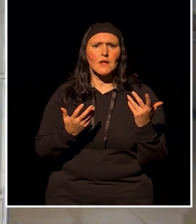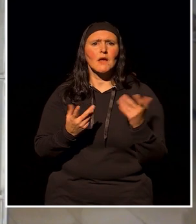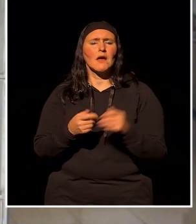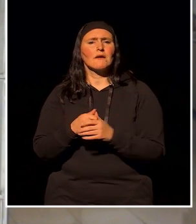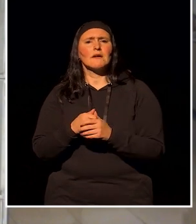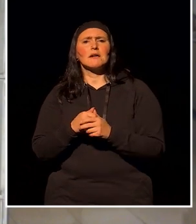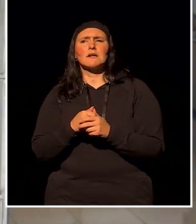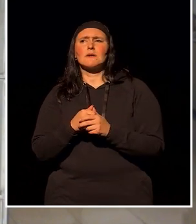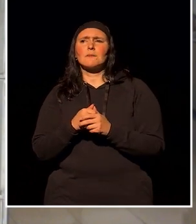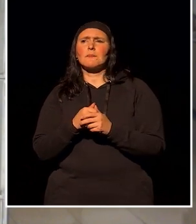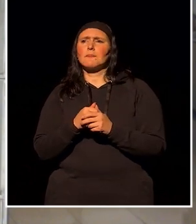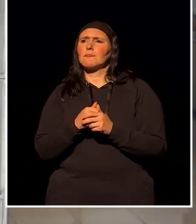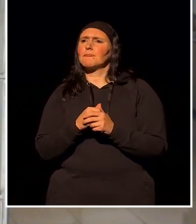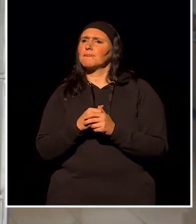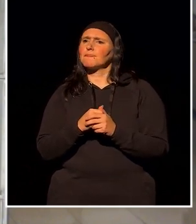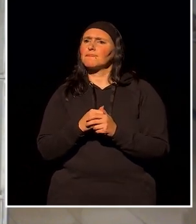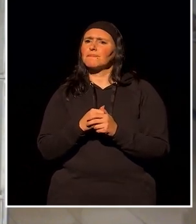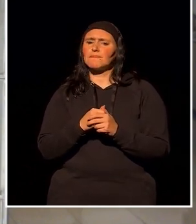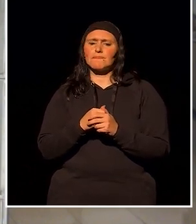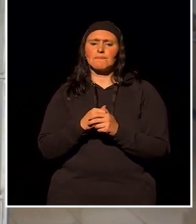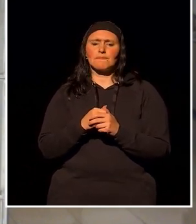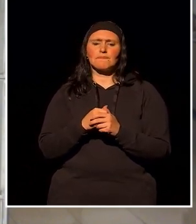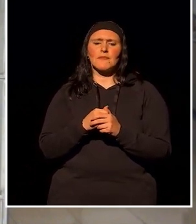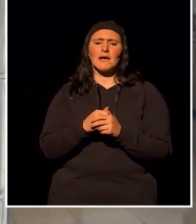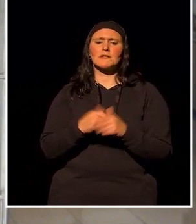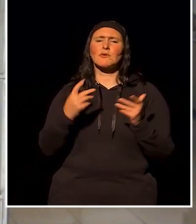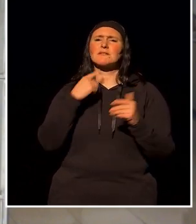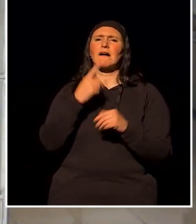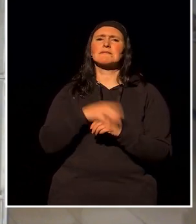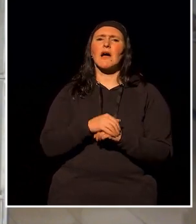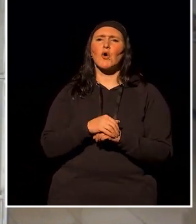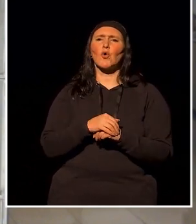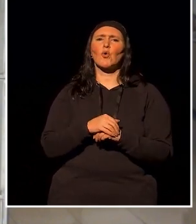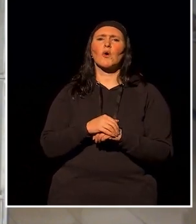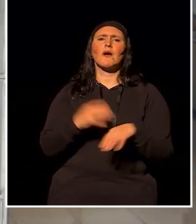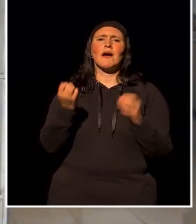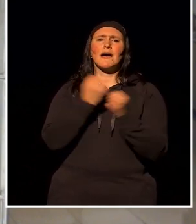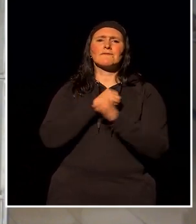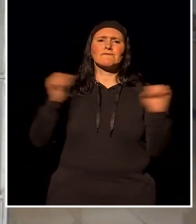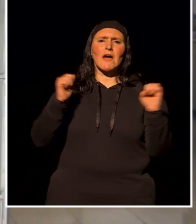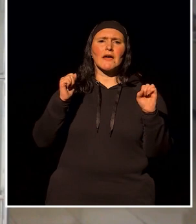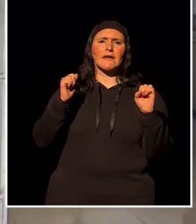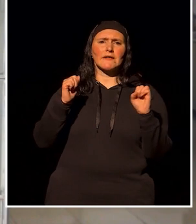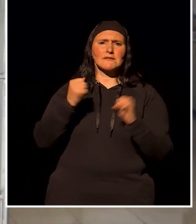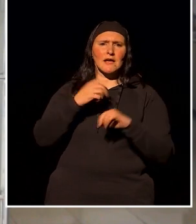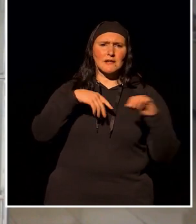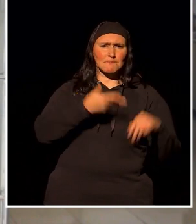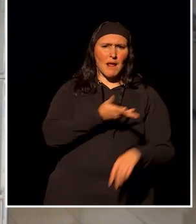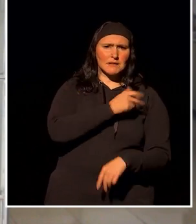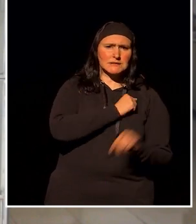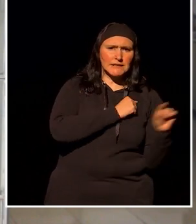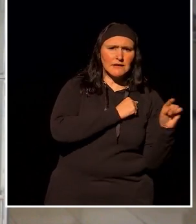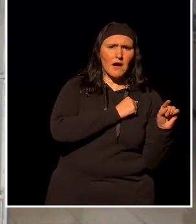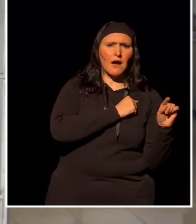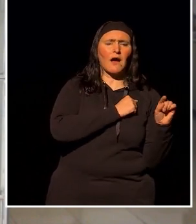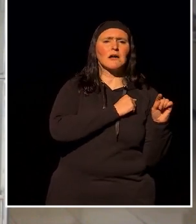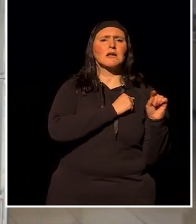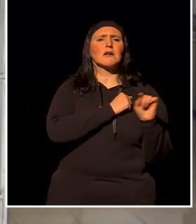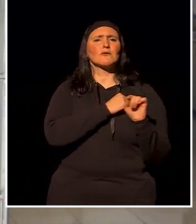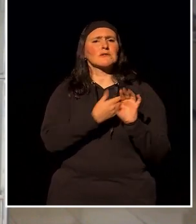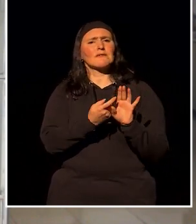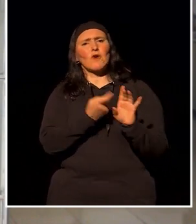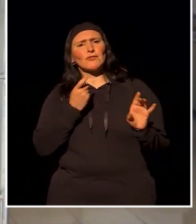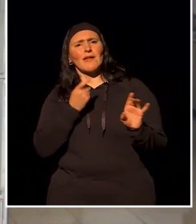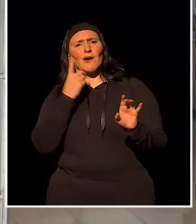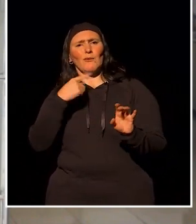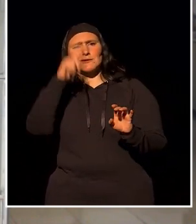nehmen. Free Germany, Free Palestine from Germany gilt, das ist einfach die Pervertierung einer Debatte, die auch